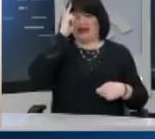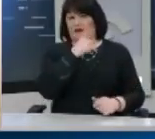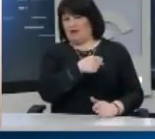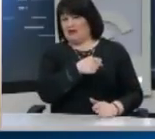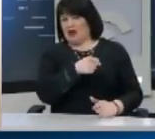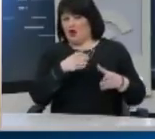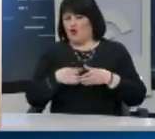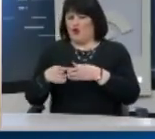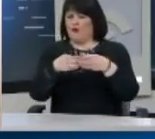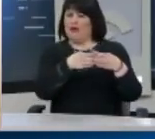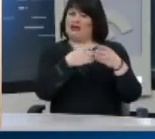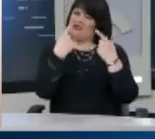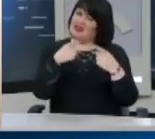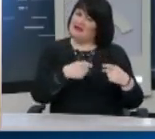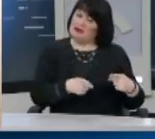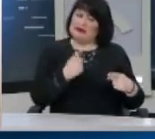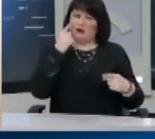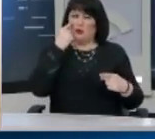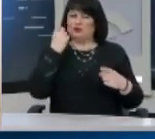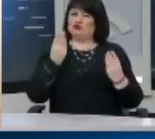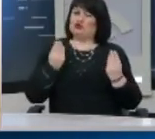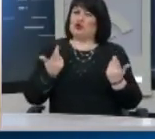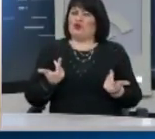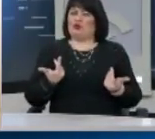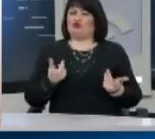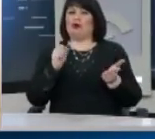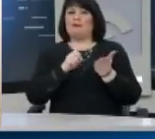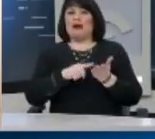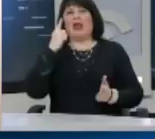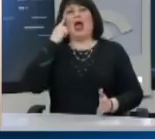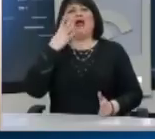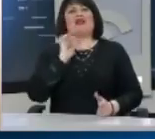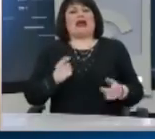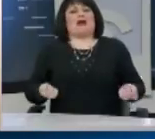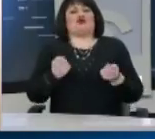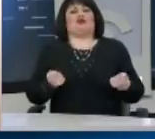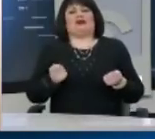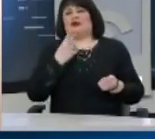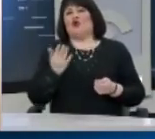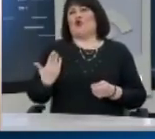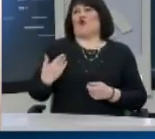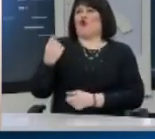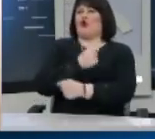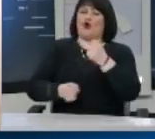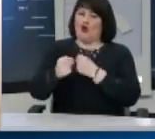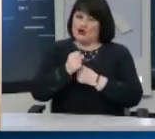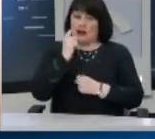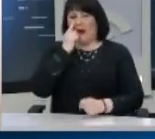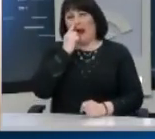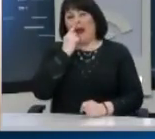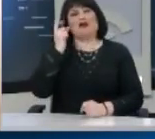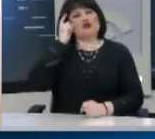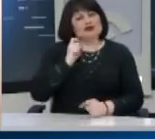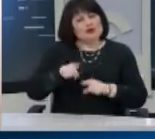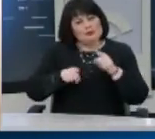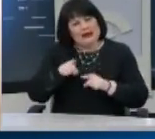λόγους και μία διαφορετική οπτική την οποία θα πρέπει να αξιοποιήσουμε διότι τα τελευταία χρόνια και το γνωρίζουν όσοι